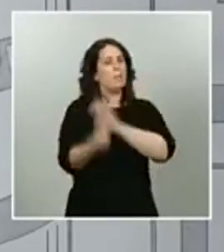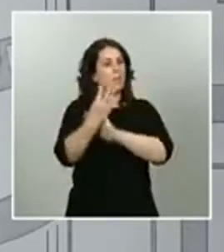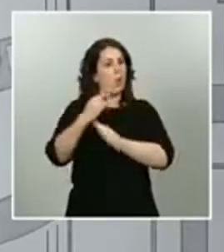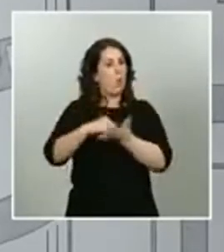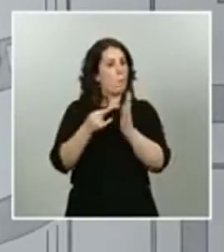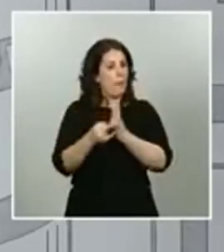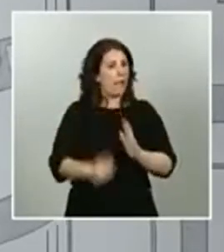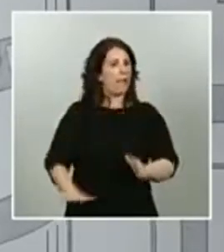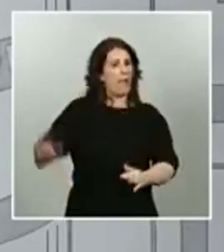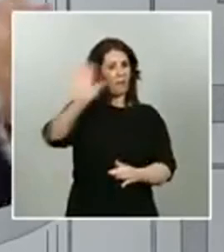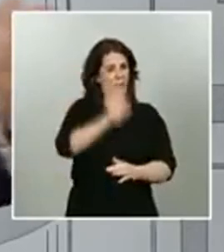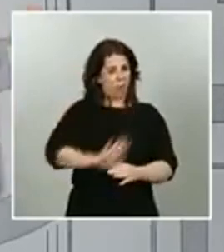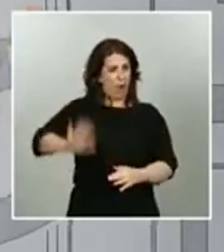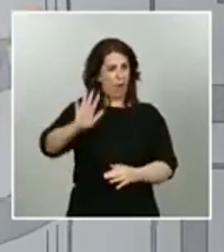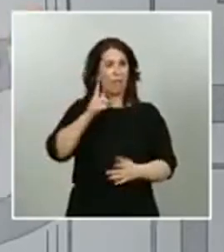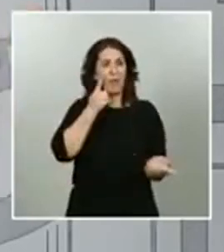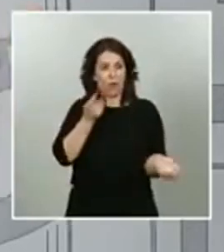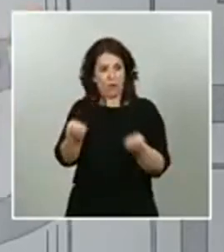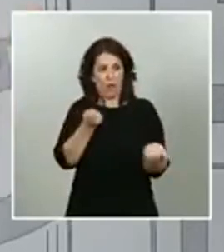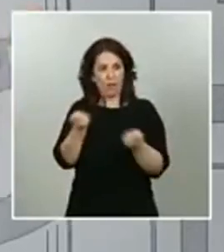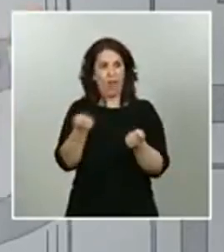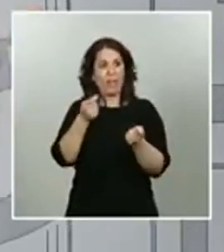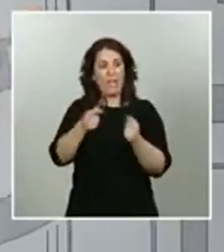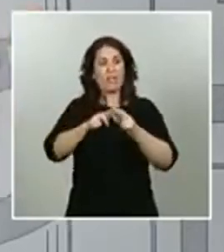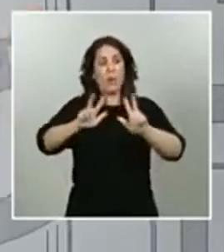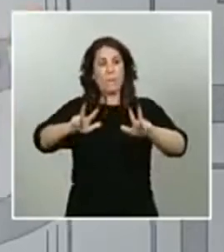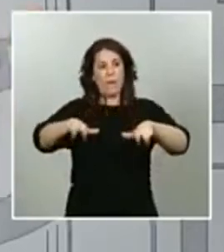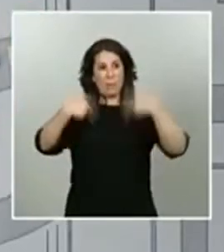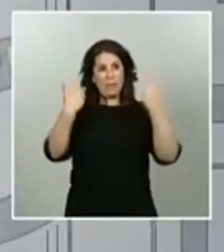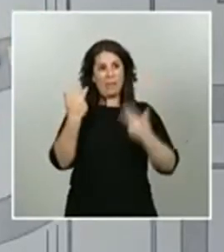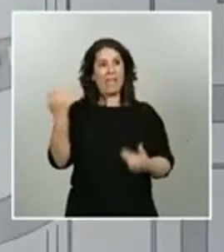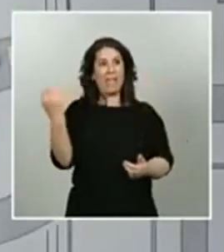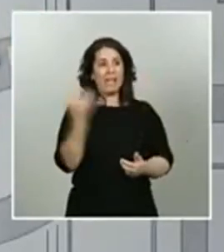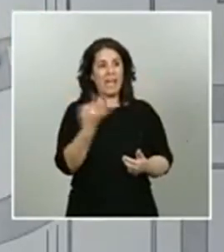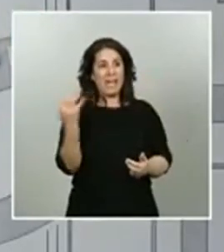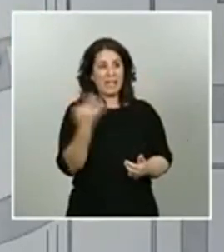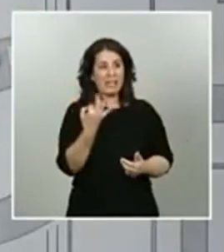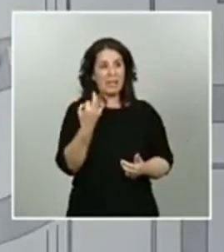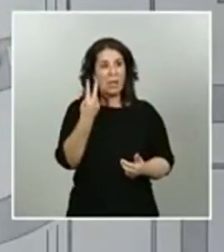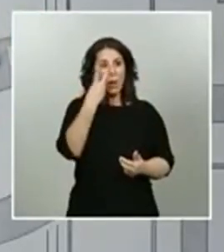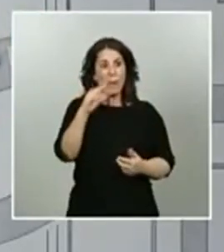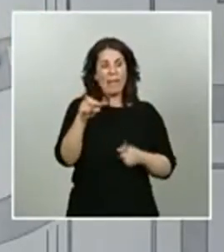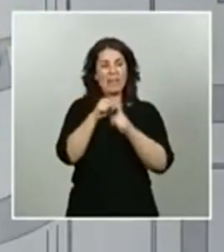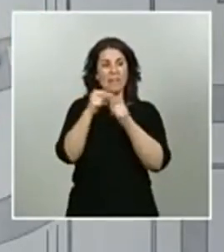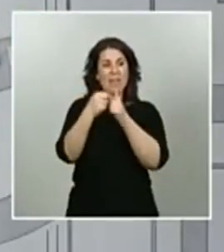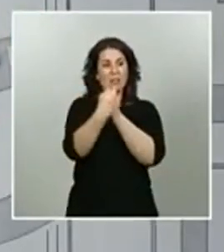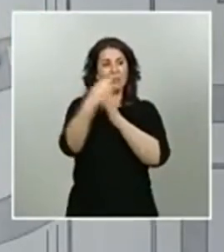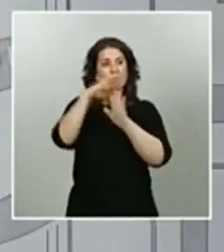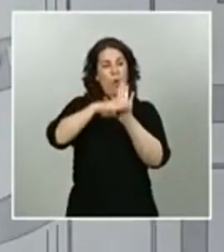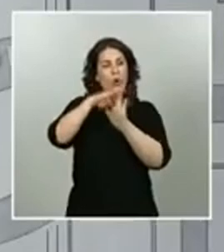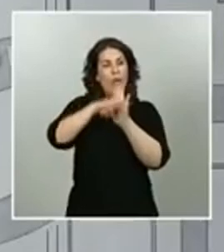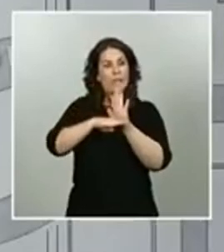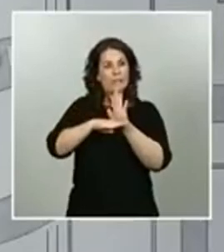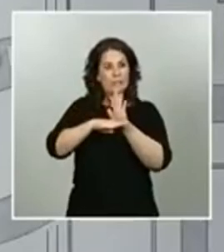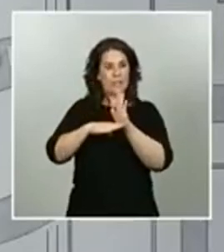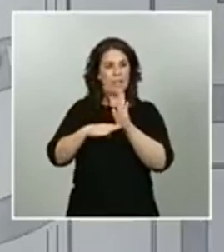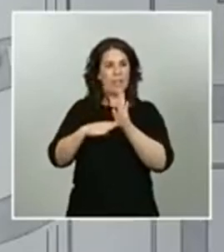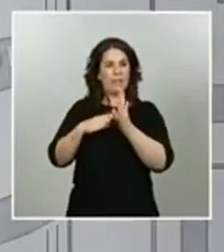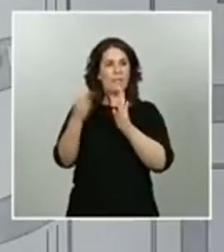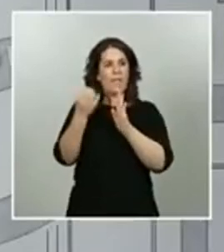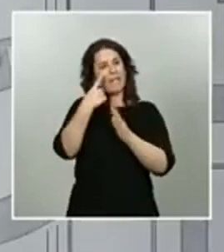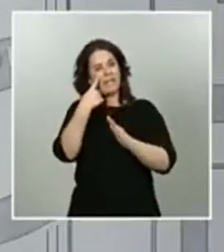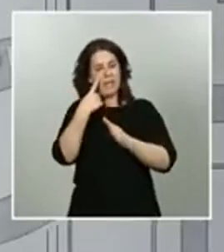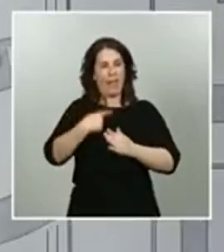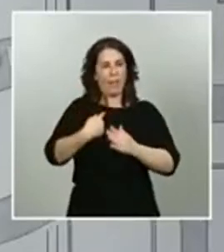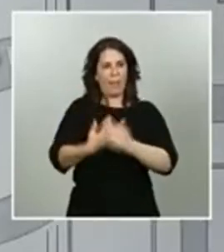parametri, in questo momento con un flusso informativo continuo, quotidiano, di controllare tutte le situazioni, tutte le